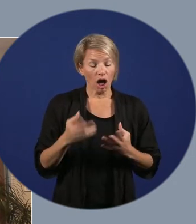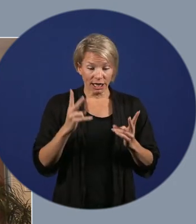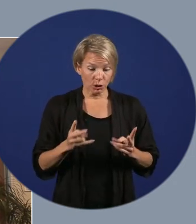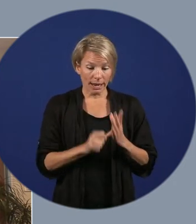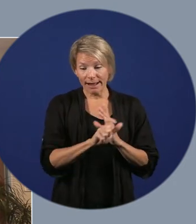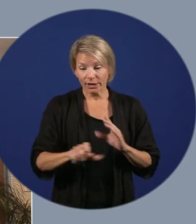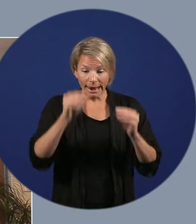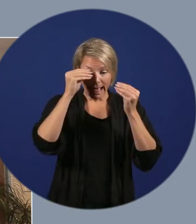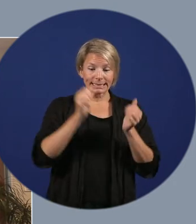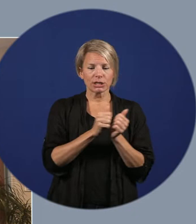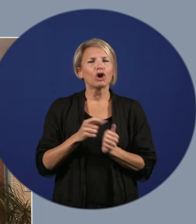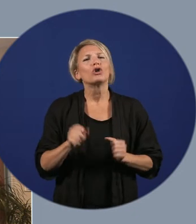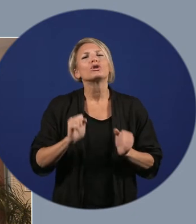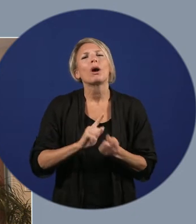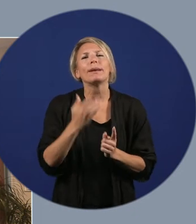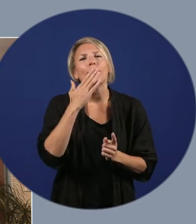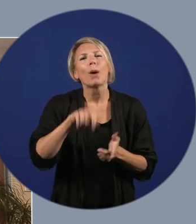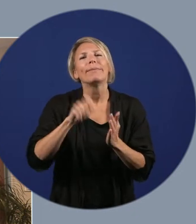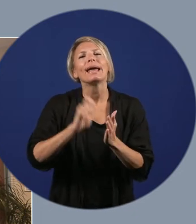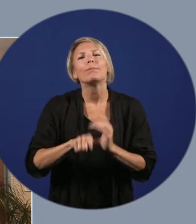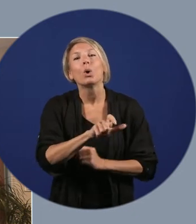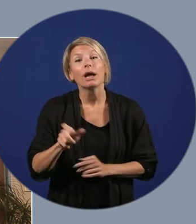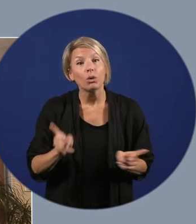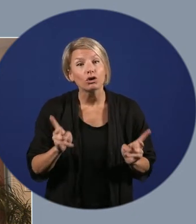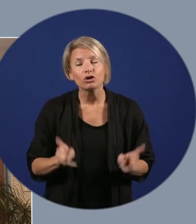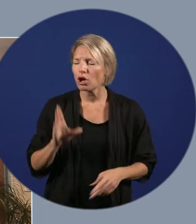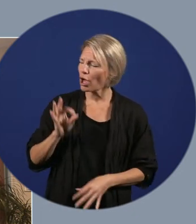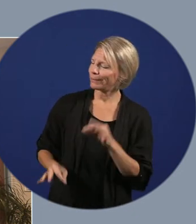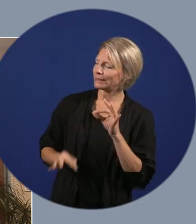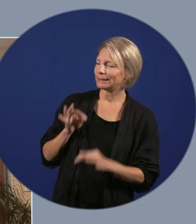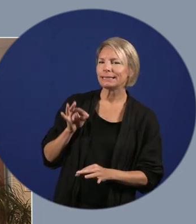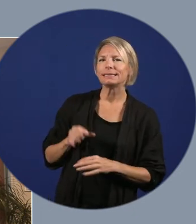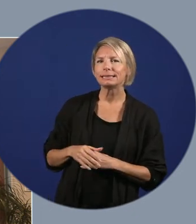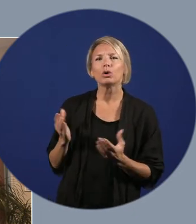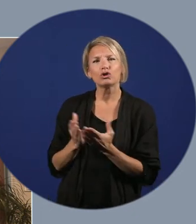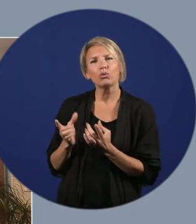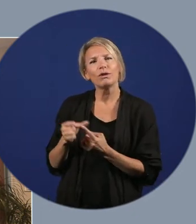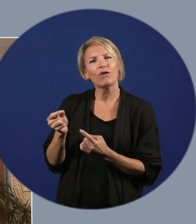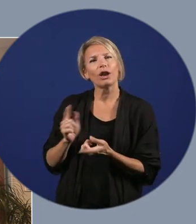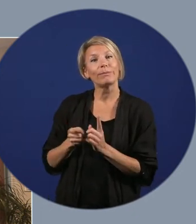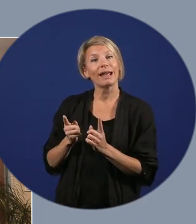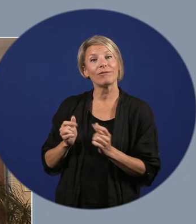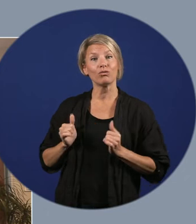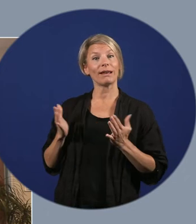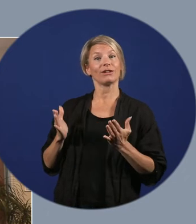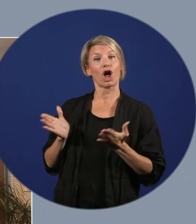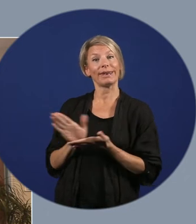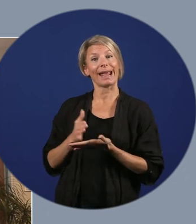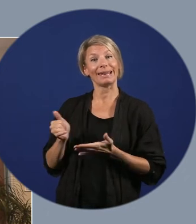också få dem att bli goda medborgare. Ja, men precis. Så skolvalet var då en naturlig del av det här